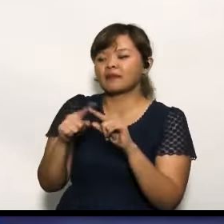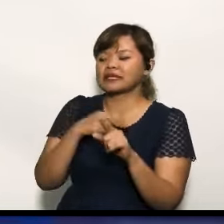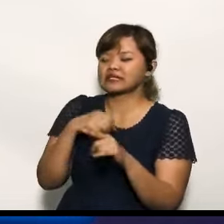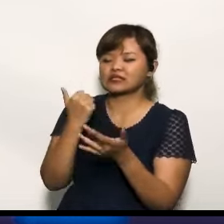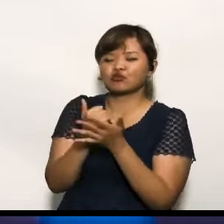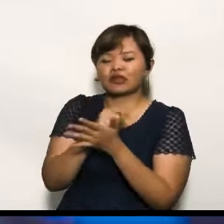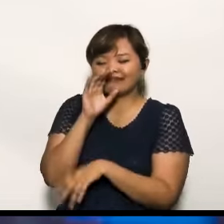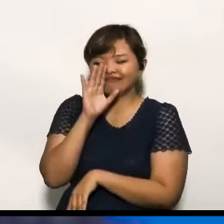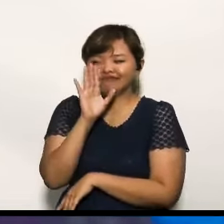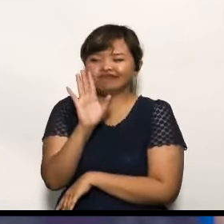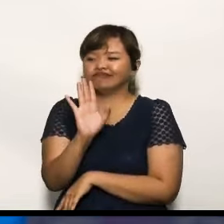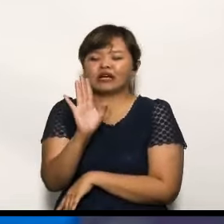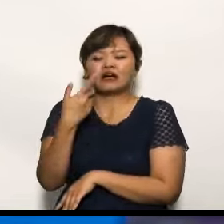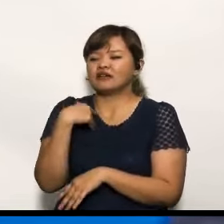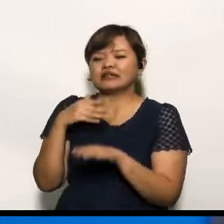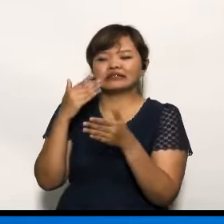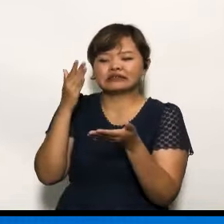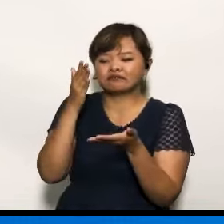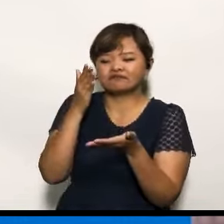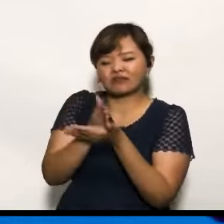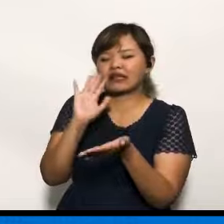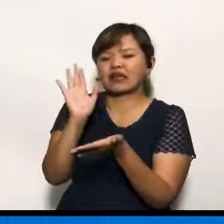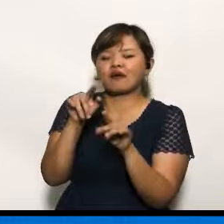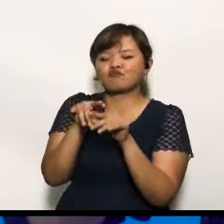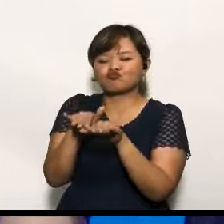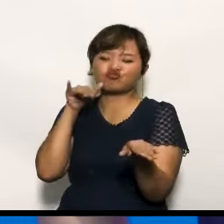want to tell you, saudara gak lagi berhenti, saudara lagi mundur.